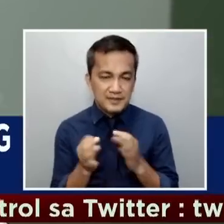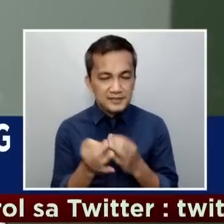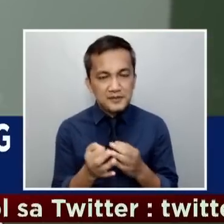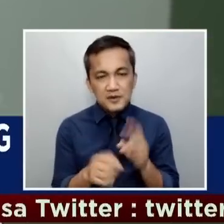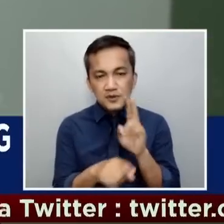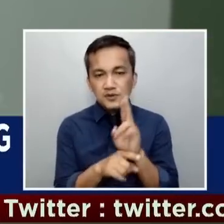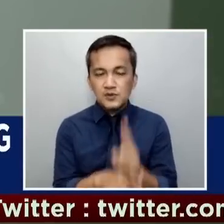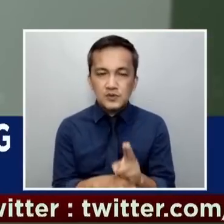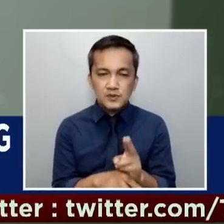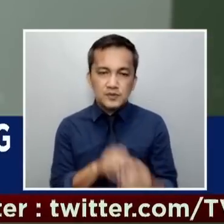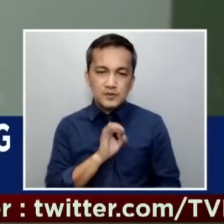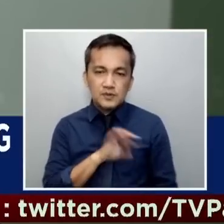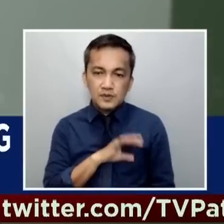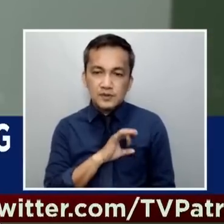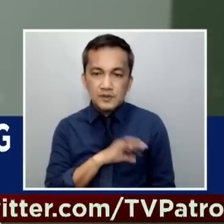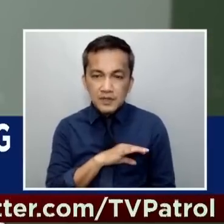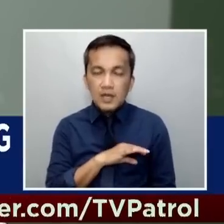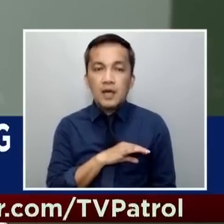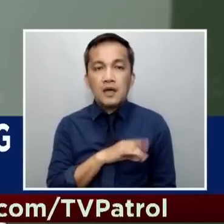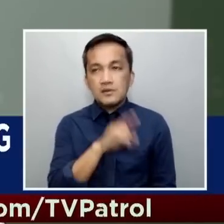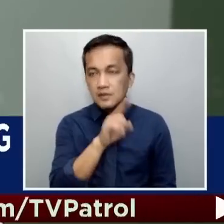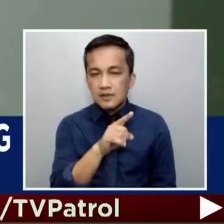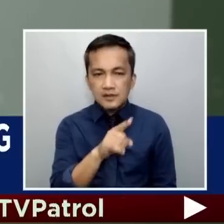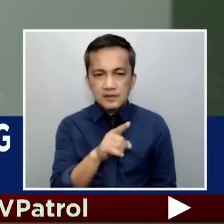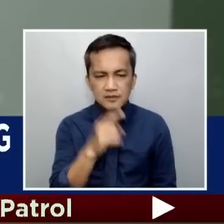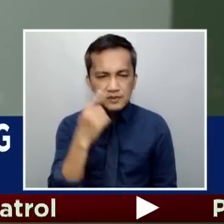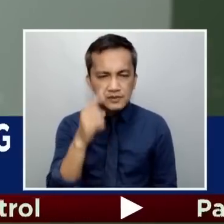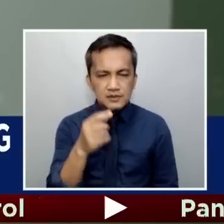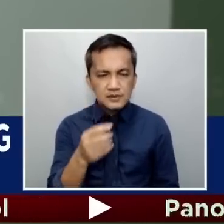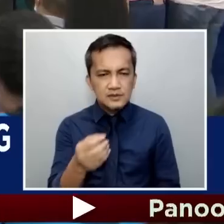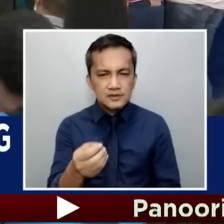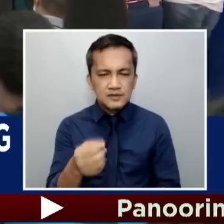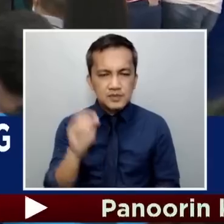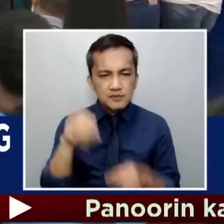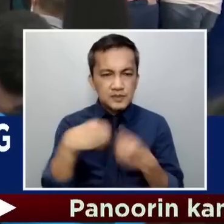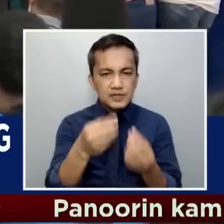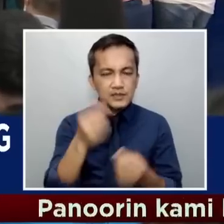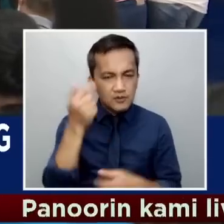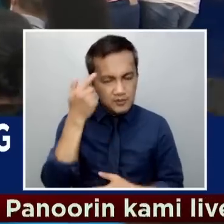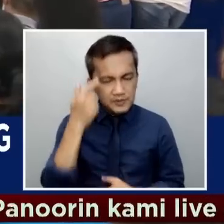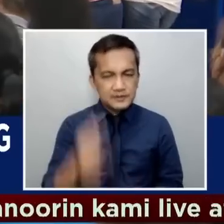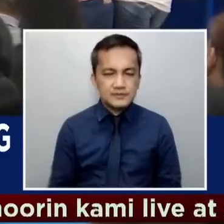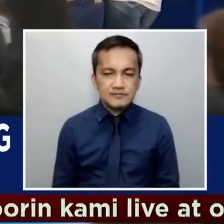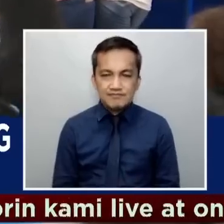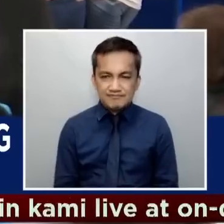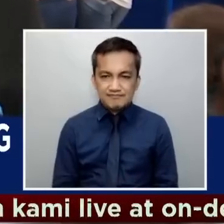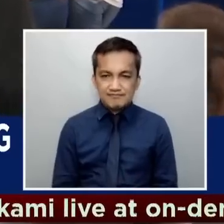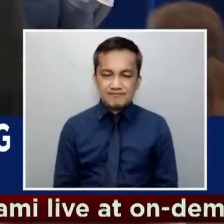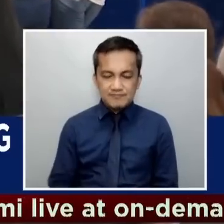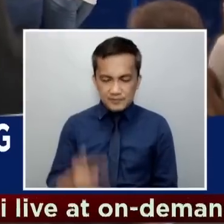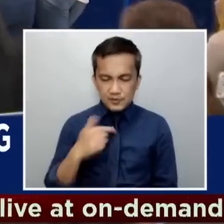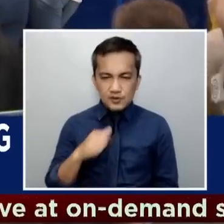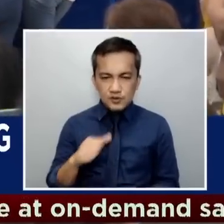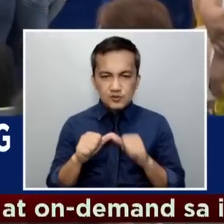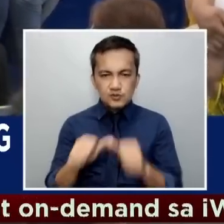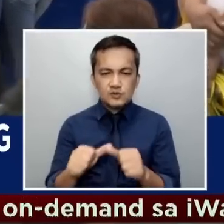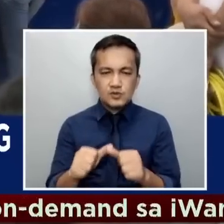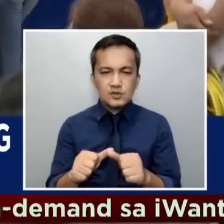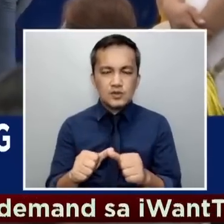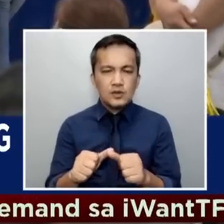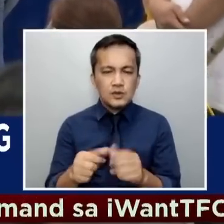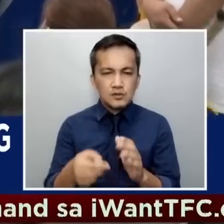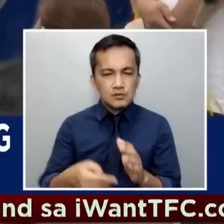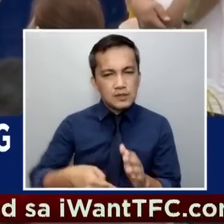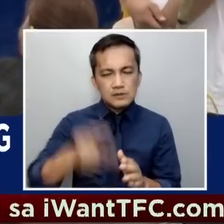mga benefits nila parang naibibigay ng government nila. Patuloy na tumataas ang international demand para sa